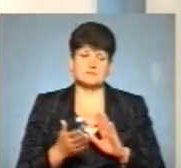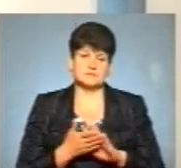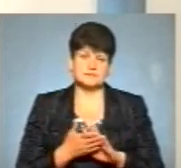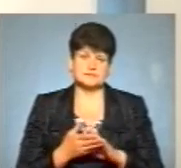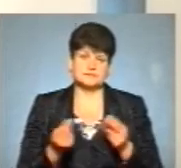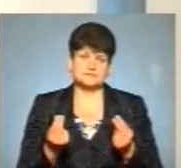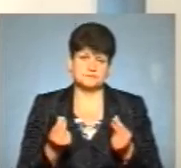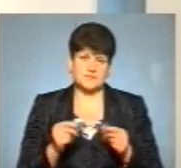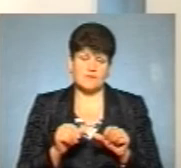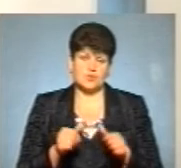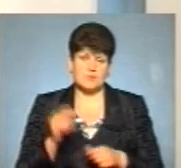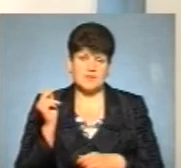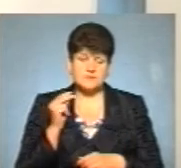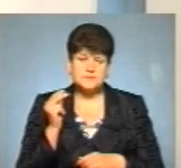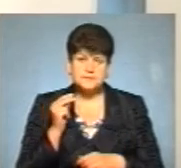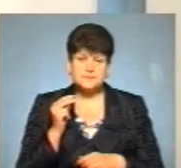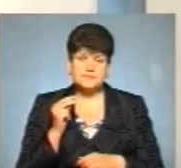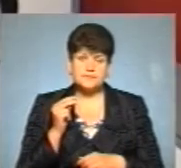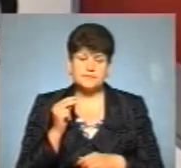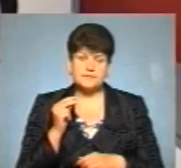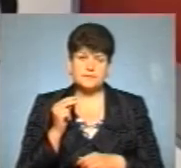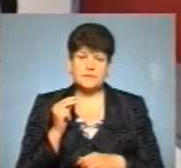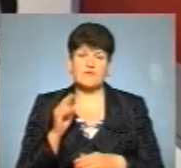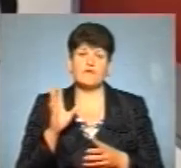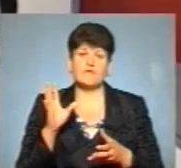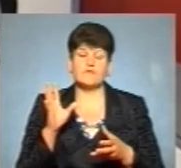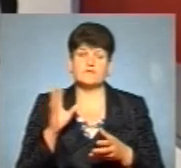навчання. Все-таки